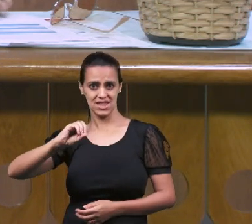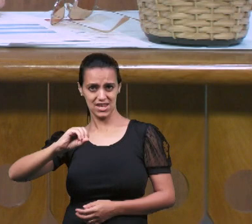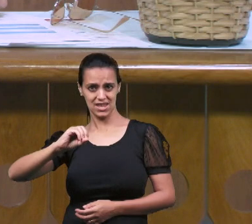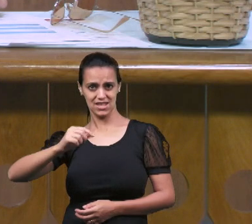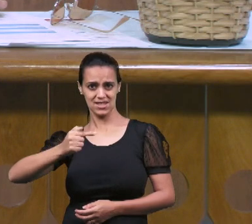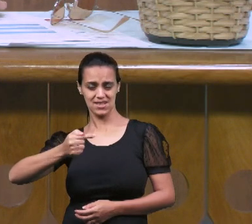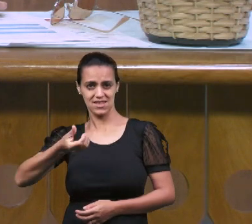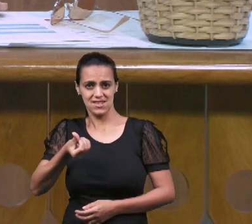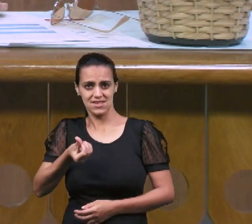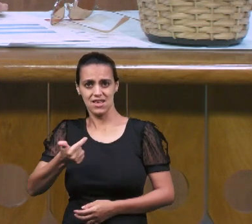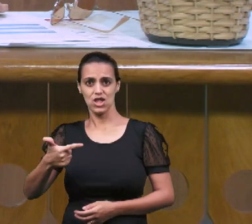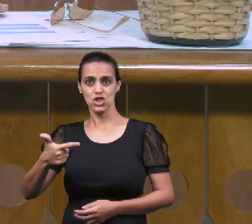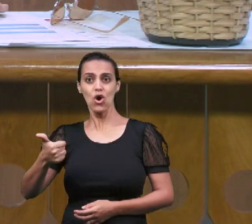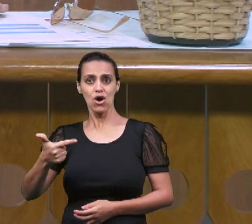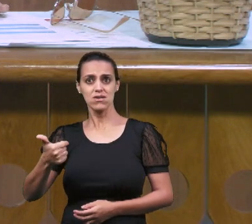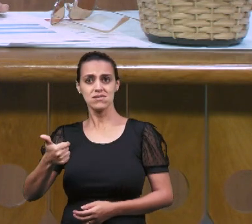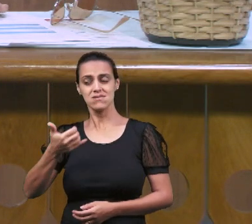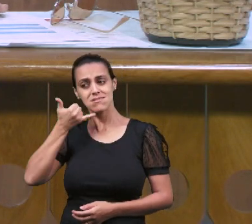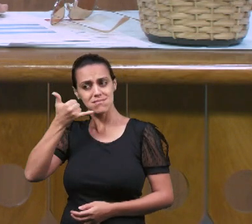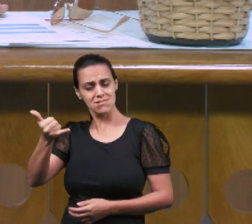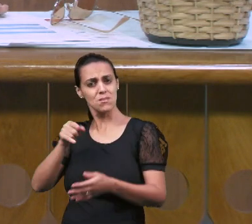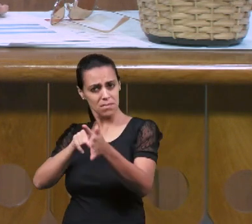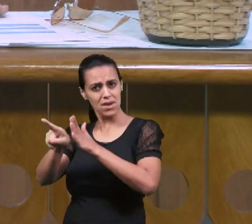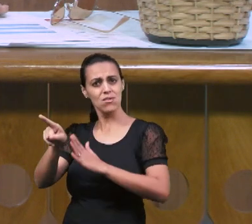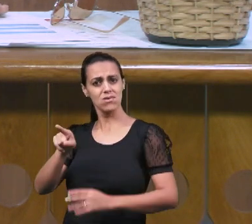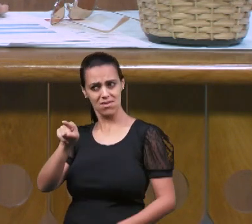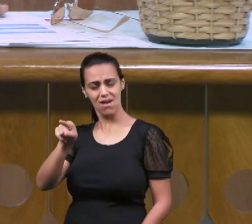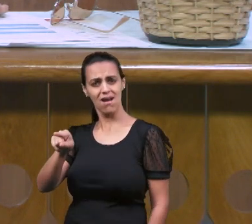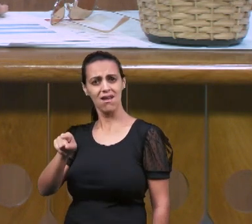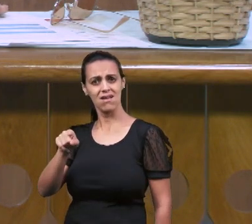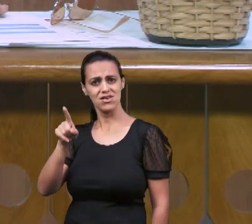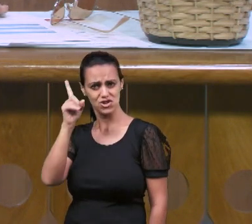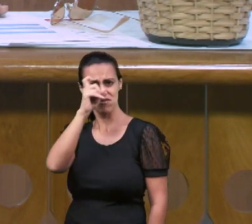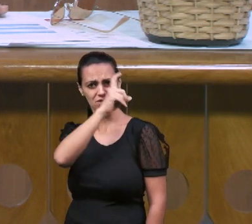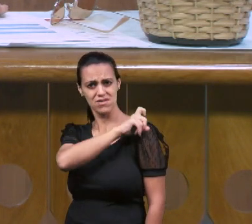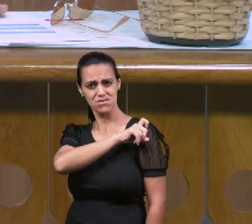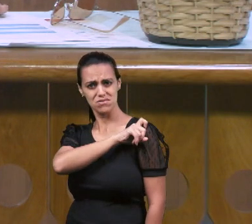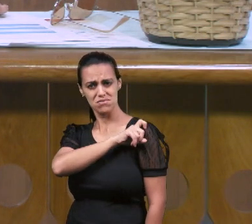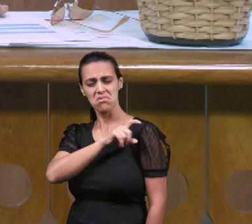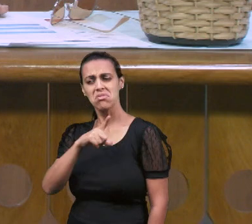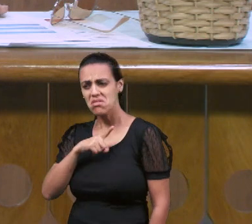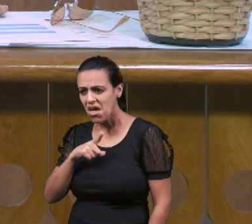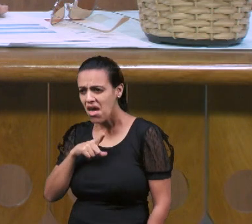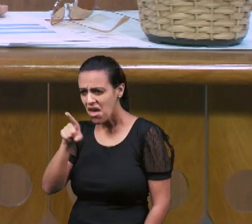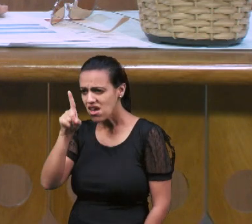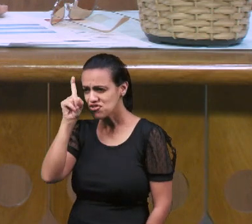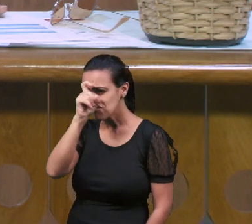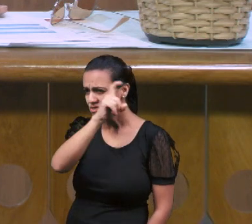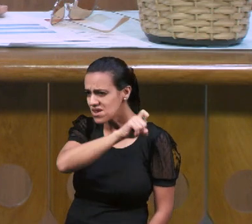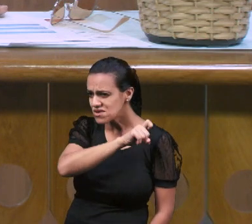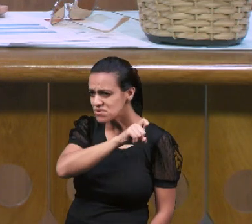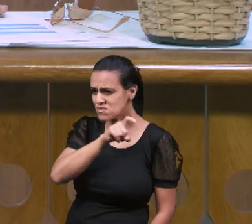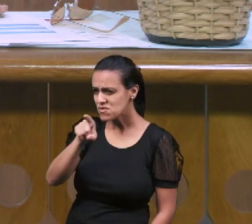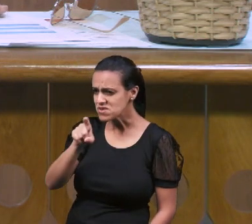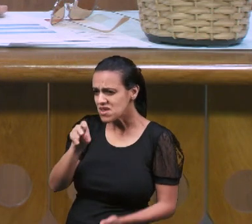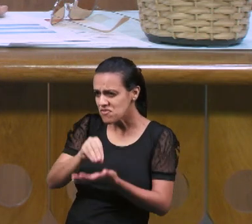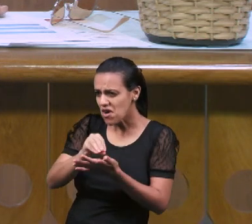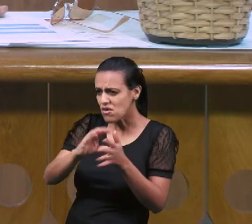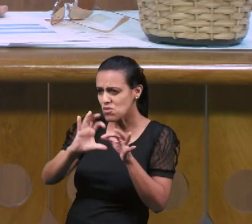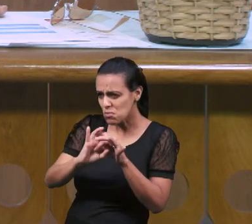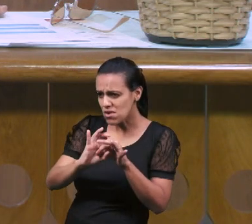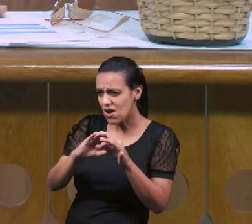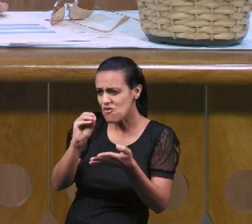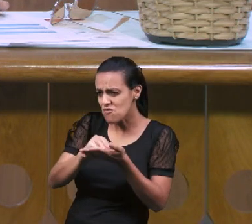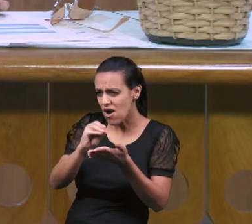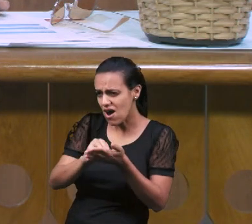12. Vous pouvez l'appeler et demander s'il a des difficultés de communion et de connaître, de participer. Il y a